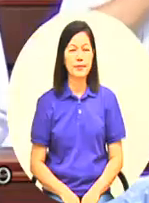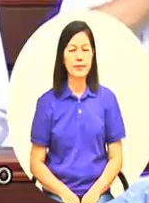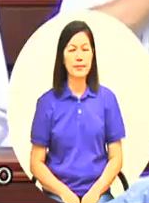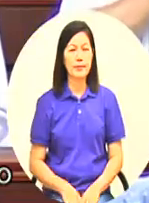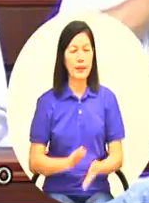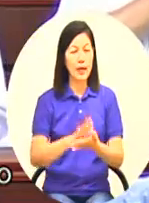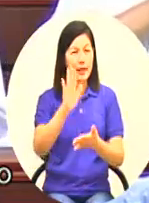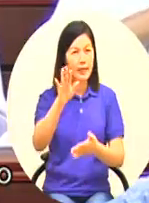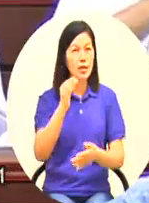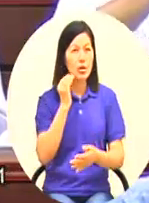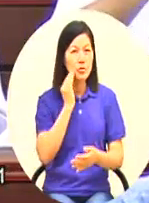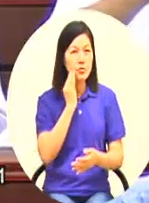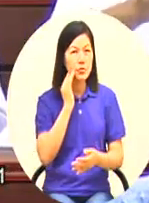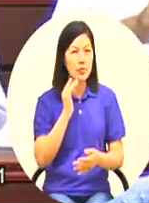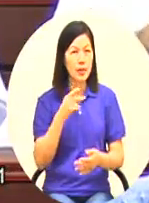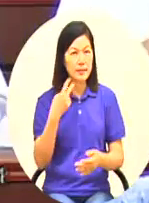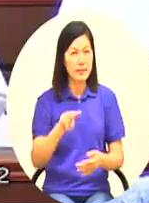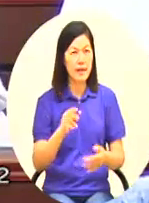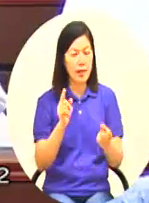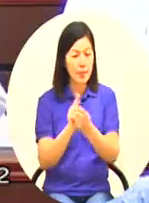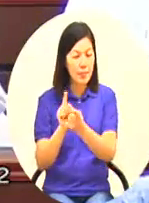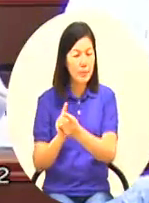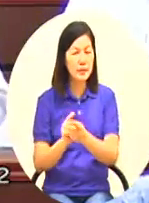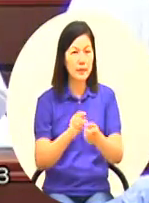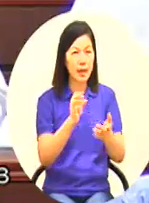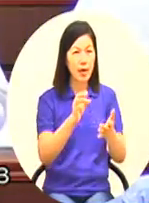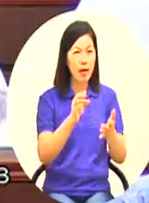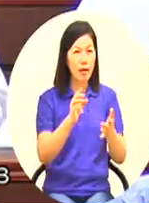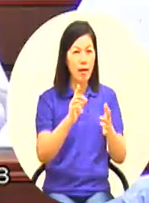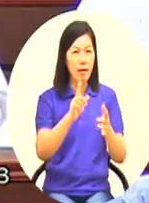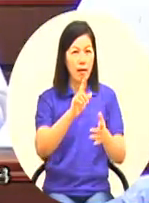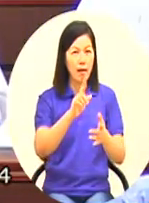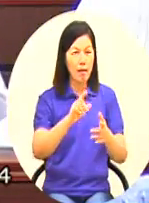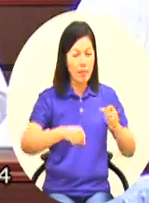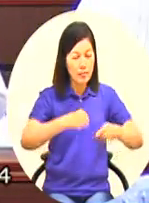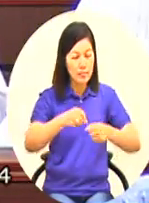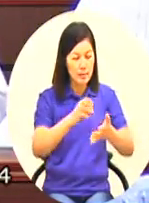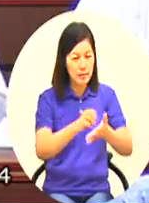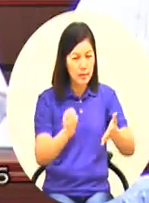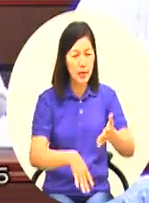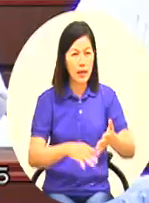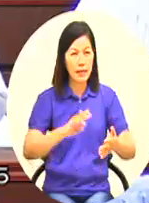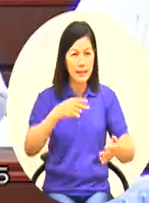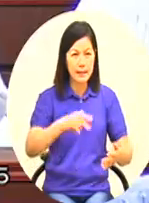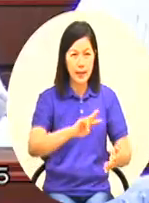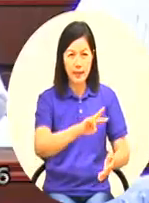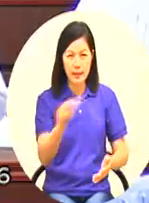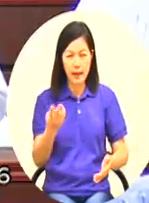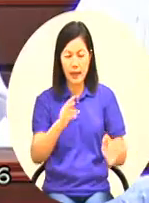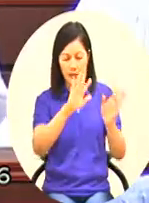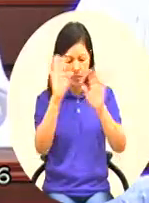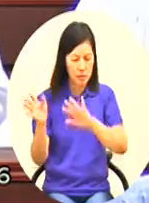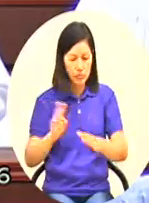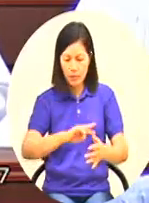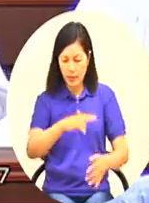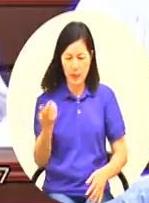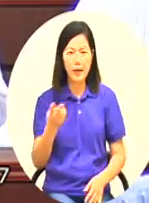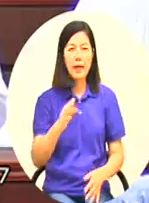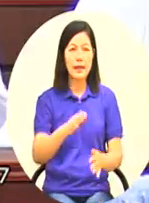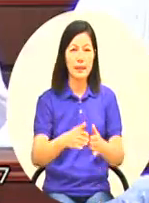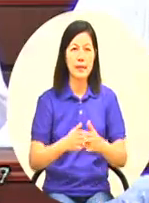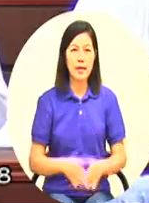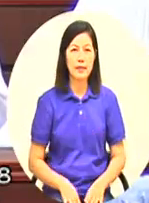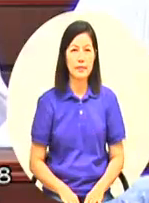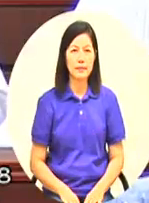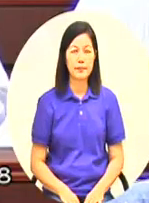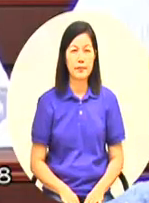后如果说有还有一些要汰换出来，我想我们大概会改成另外一个方式哈。其实有跟同仁大